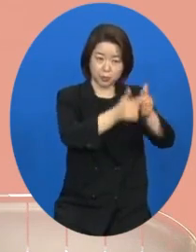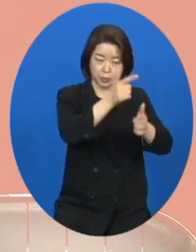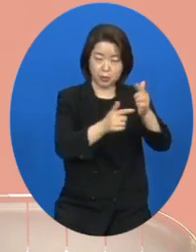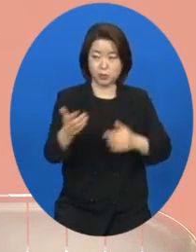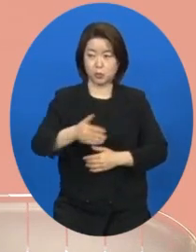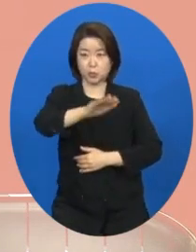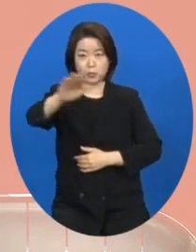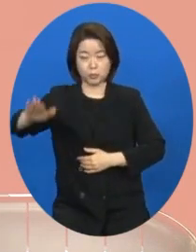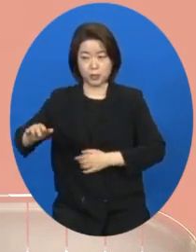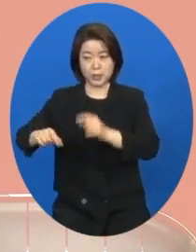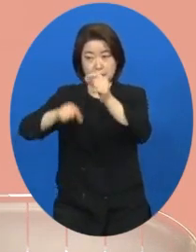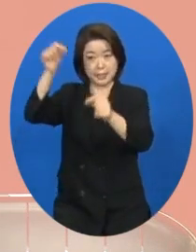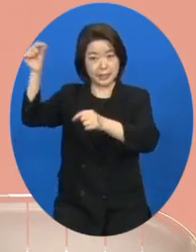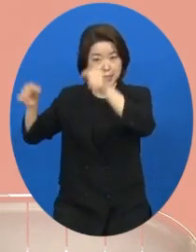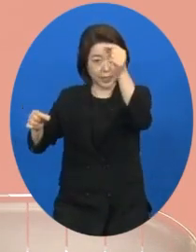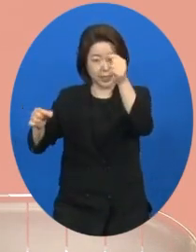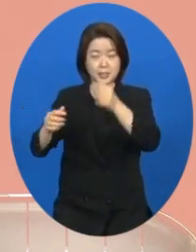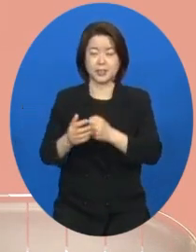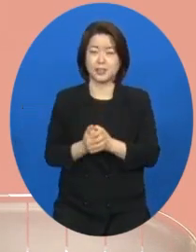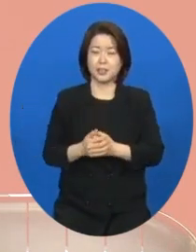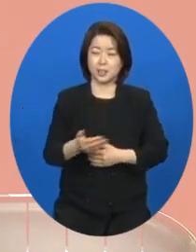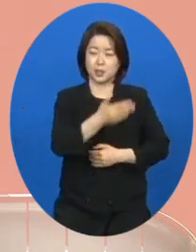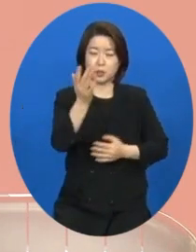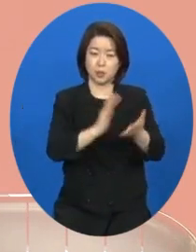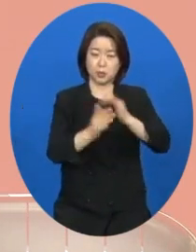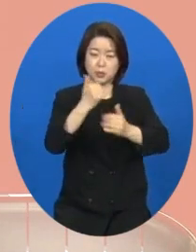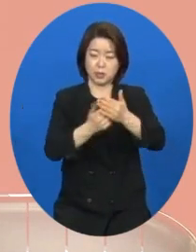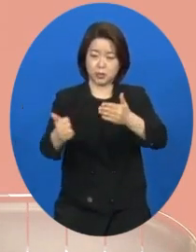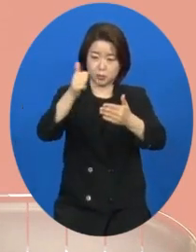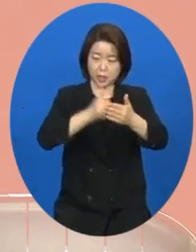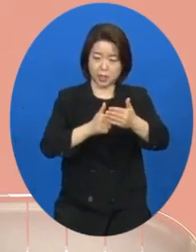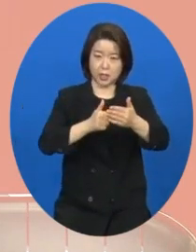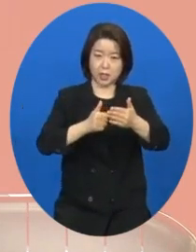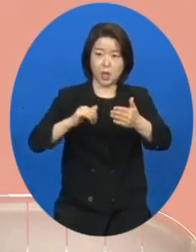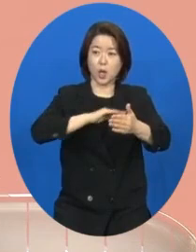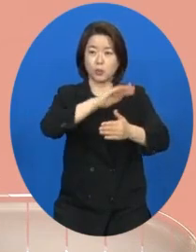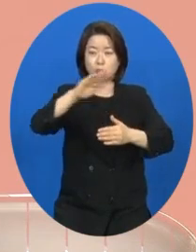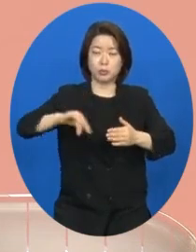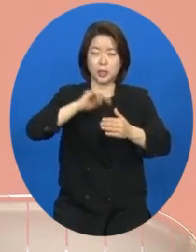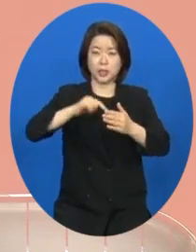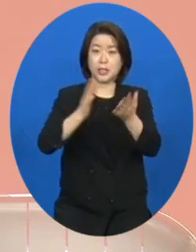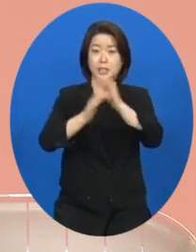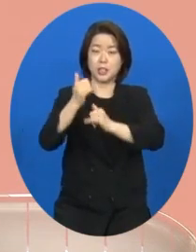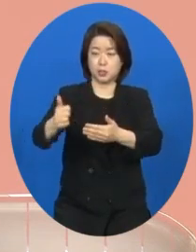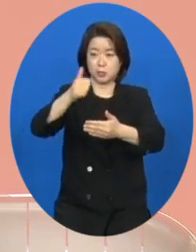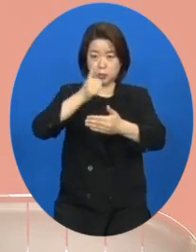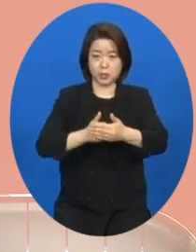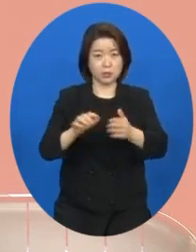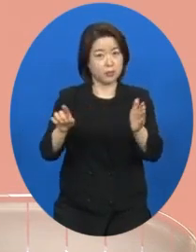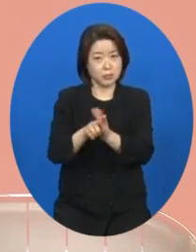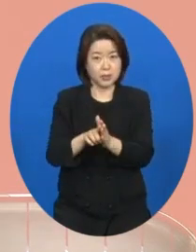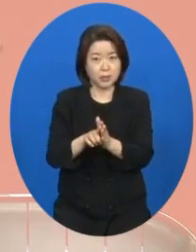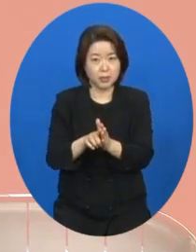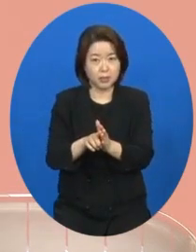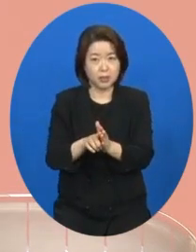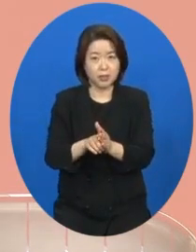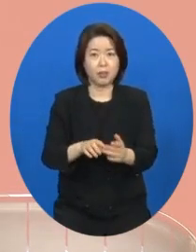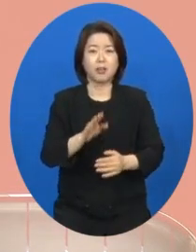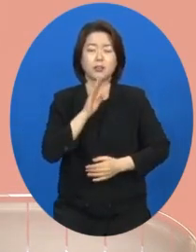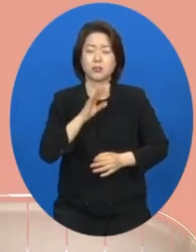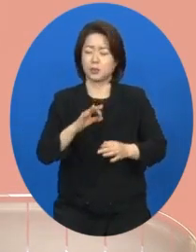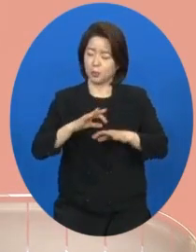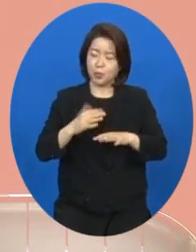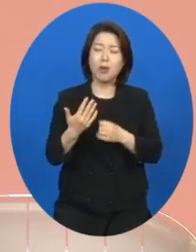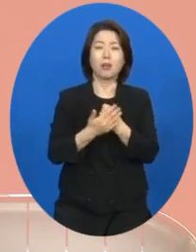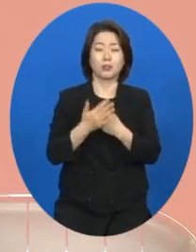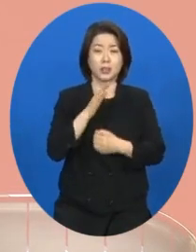가지고 여러분은 예수님 안에 예수님이 여러분 안에 계신 것을 믿습니까? 너무나 놀라운 은혜죠.